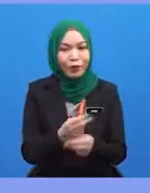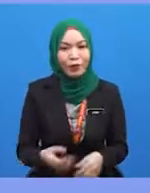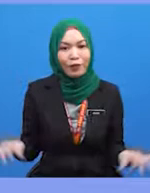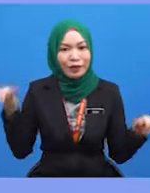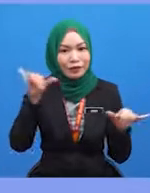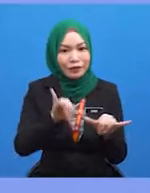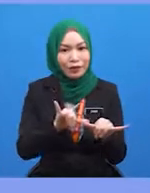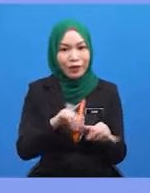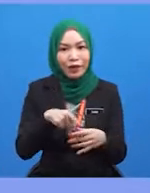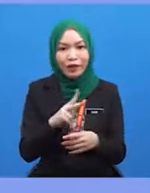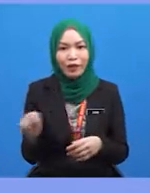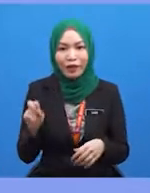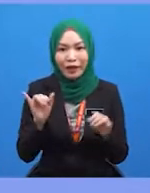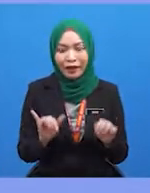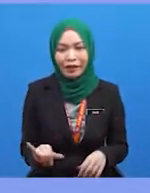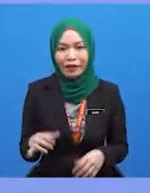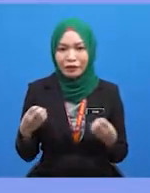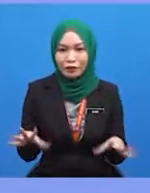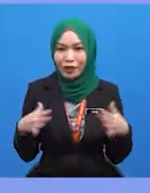ada dalam pasaran.